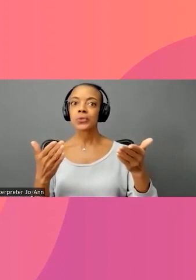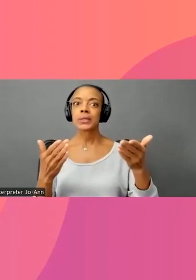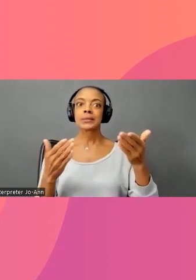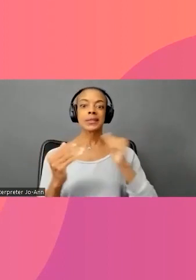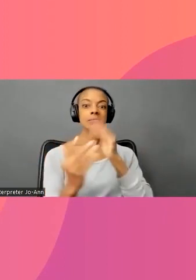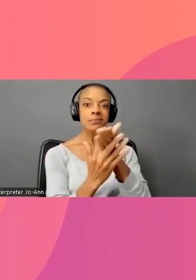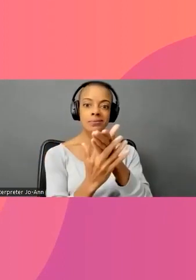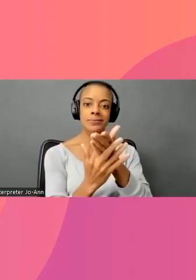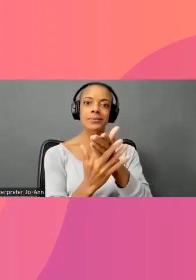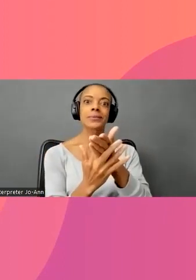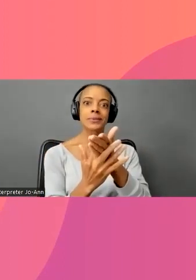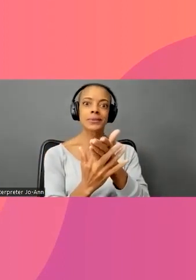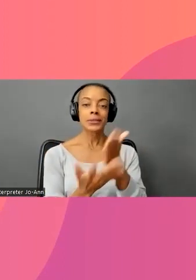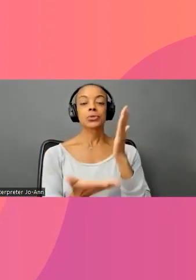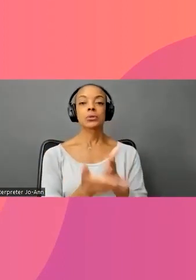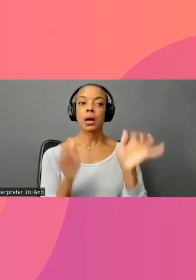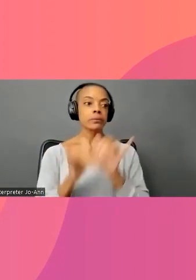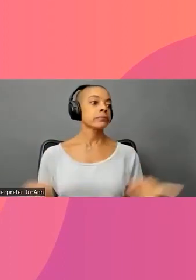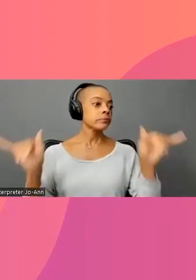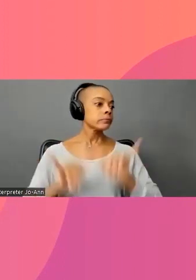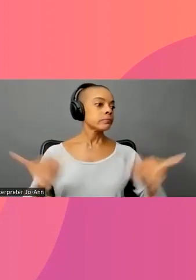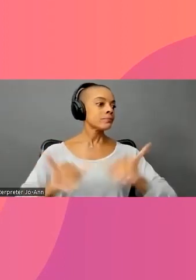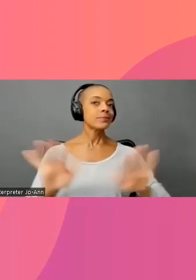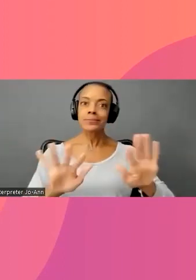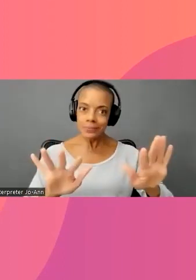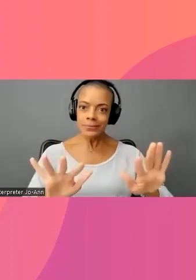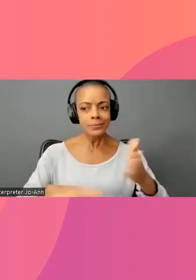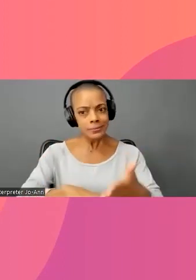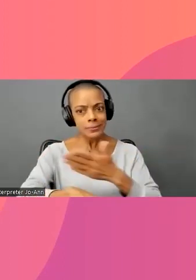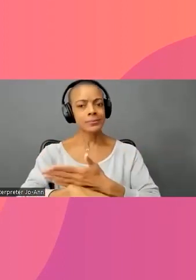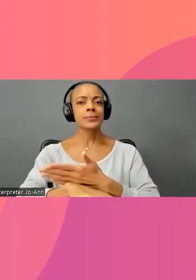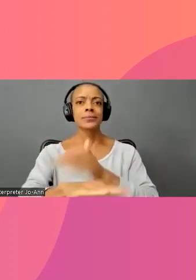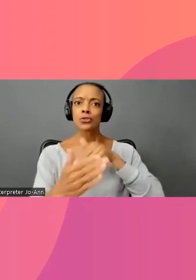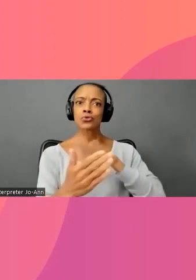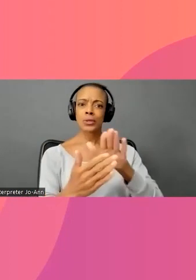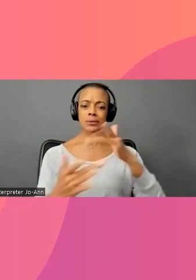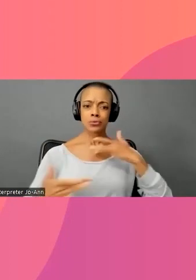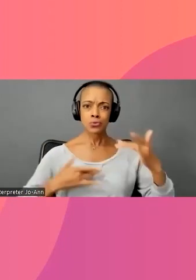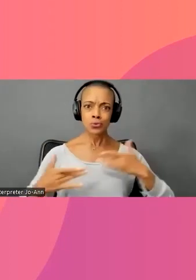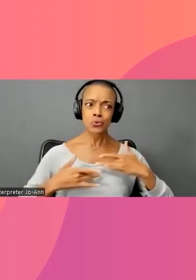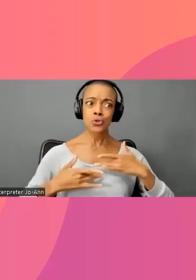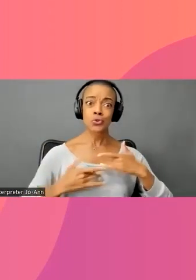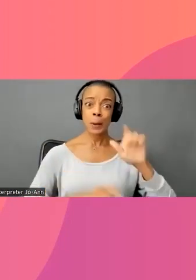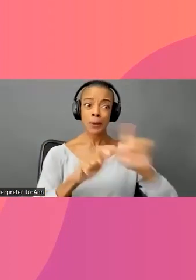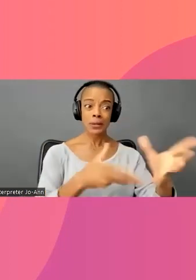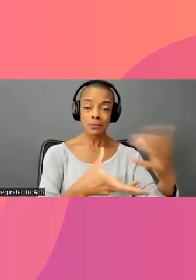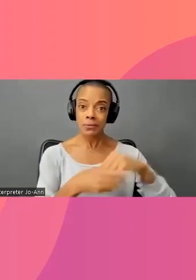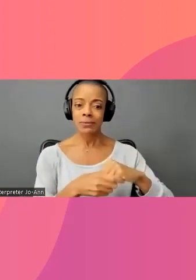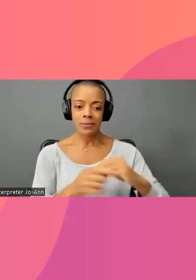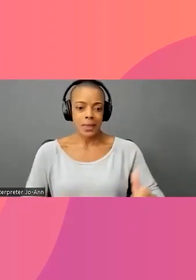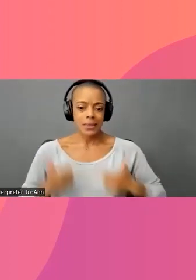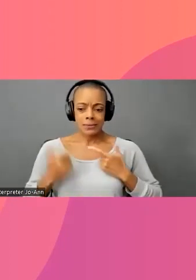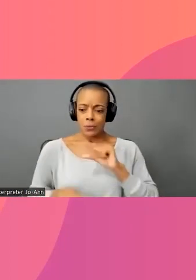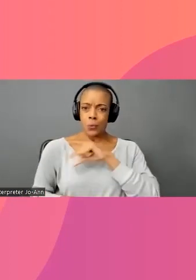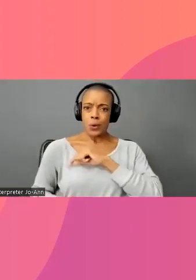et aux interventions qui peuvent aider à traiter les préoccupations les plus brûlantes quant à